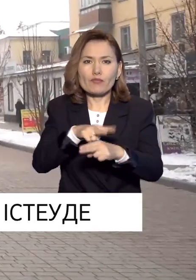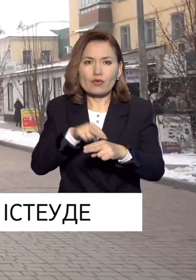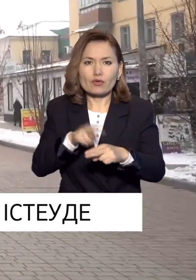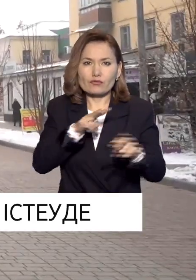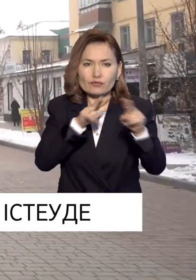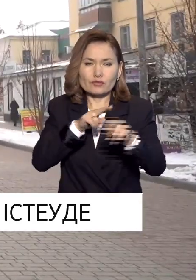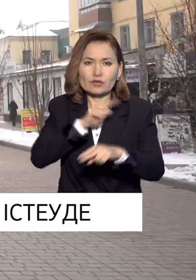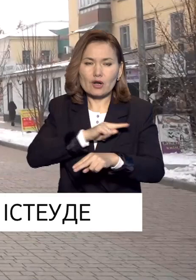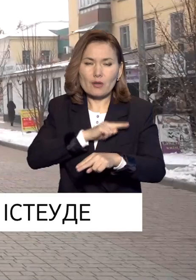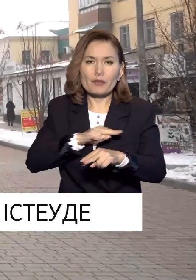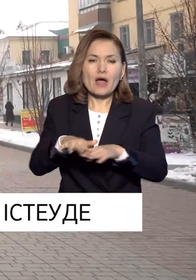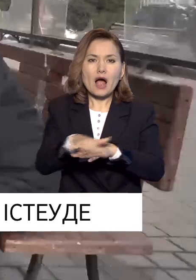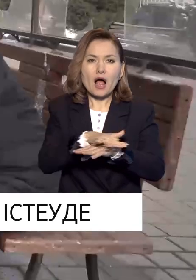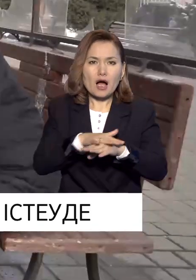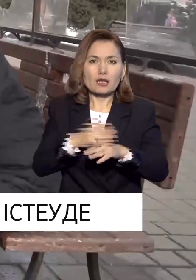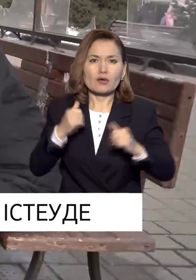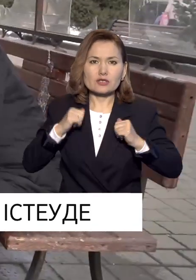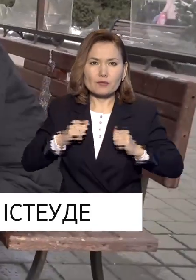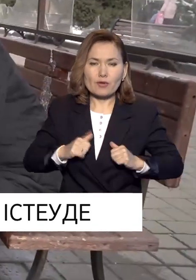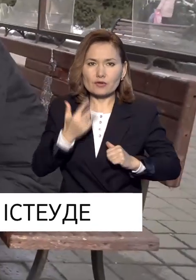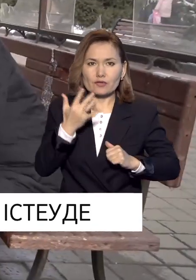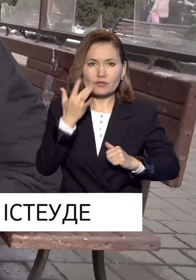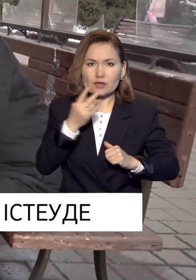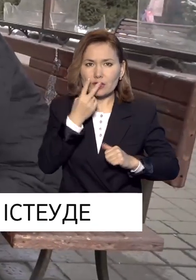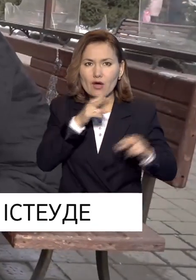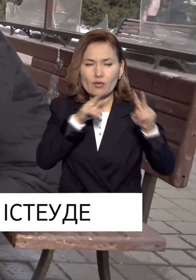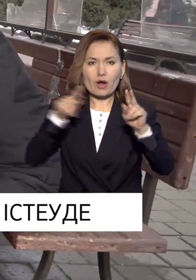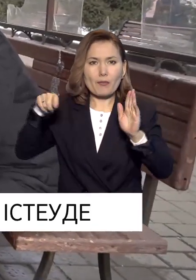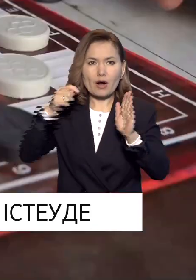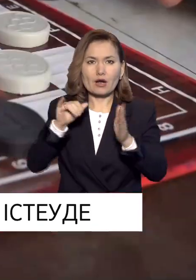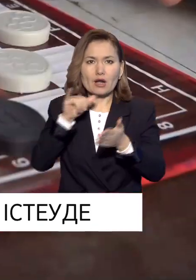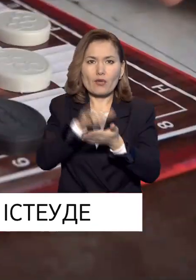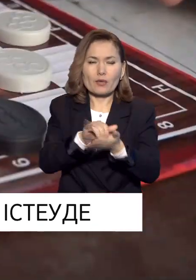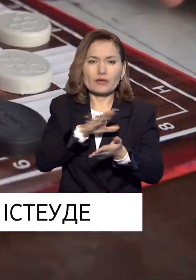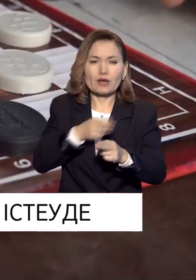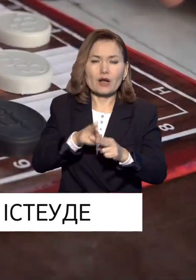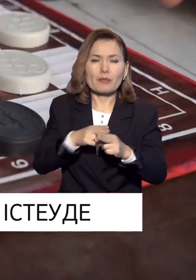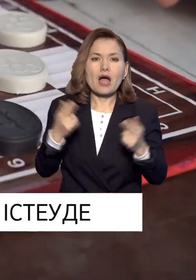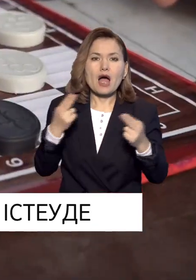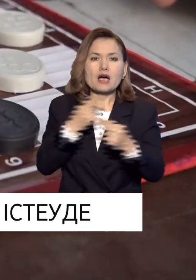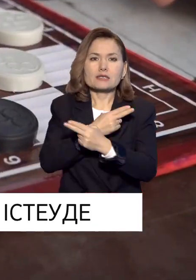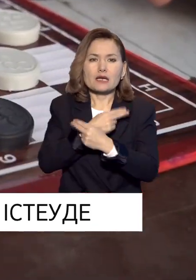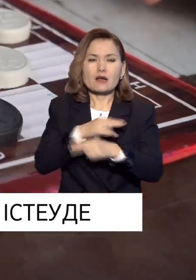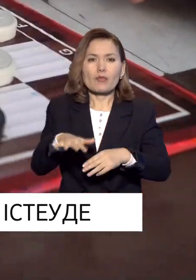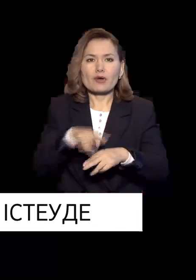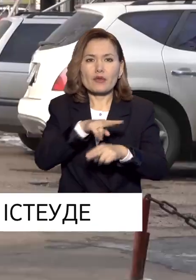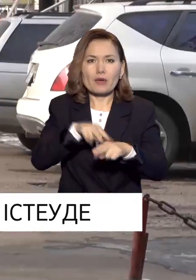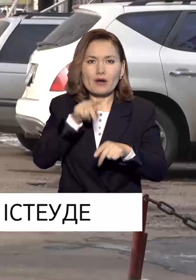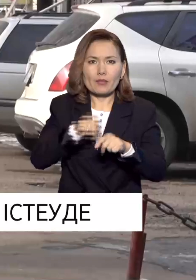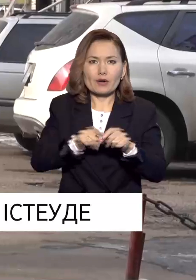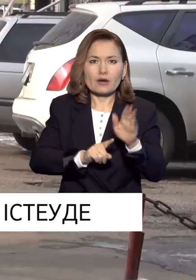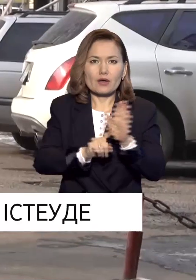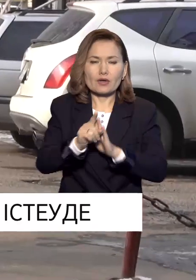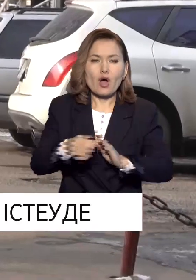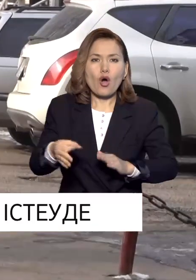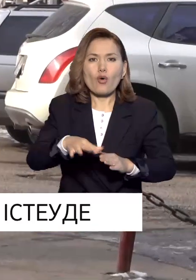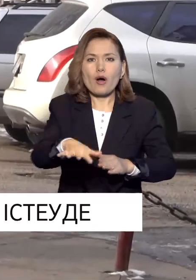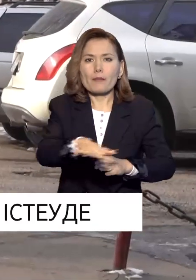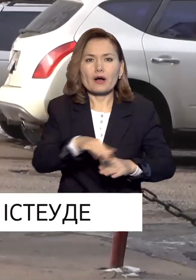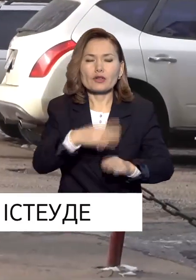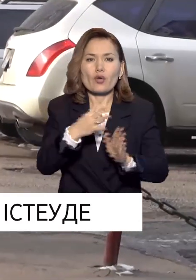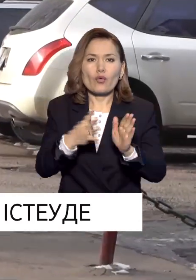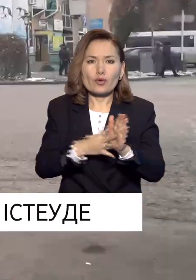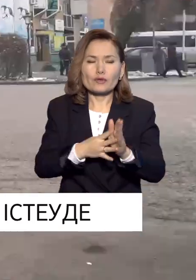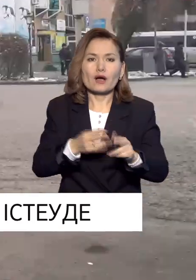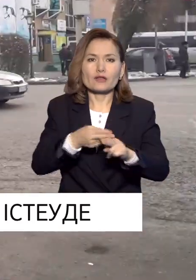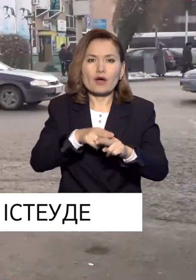Халықтың емін-еркін жүріп тұруын қадағалайтын қосымша бақылау бейнекамералары орнатылып, саяжайларда рейдтік шаралар жүргізіліп жатыр. Облыс аумағында 19